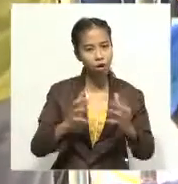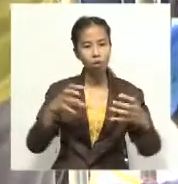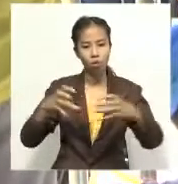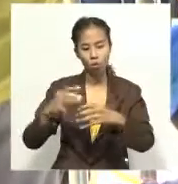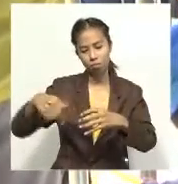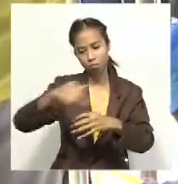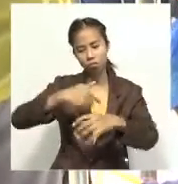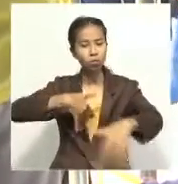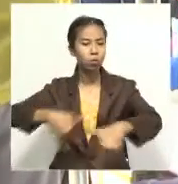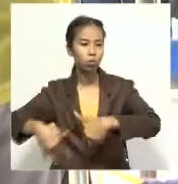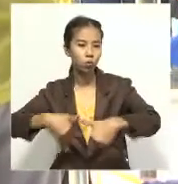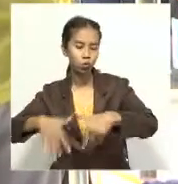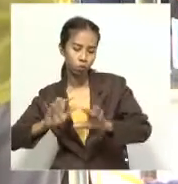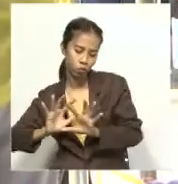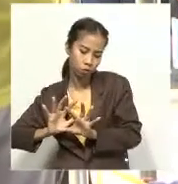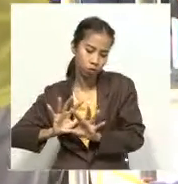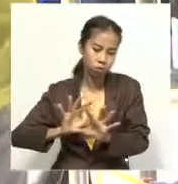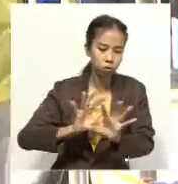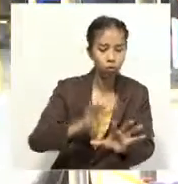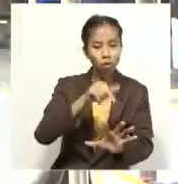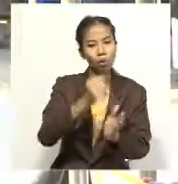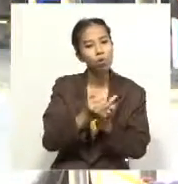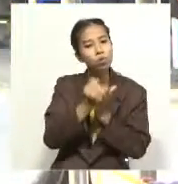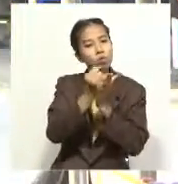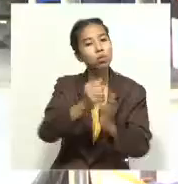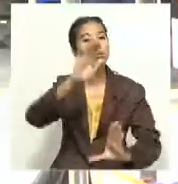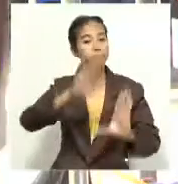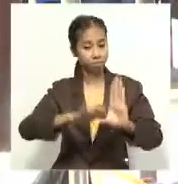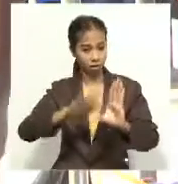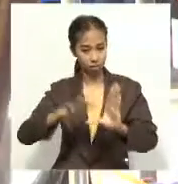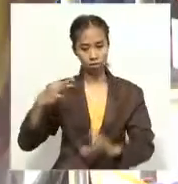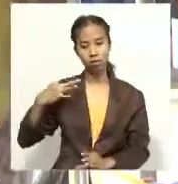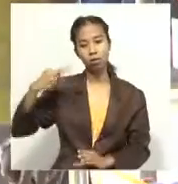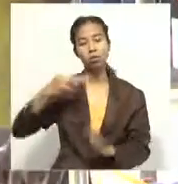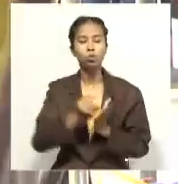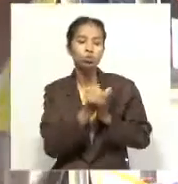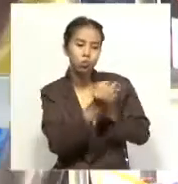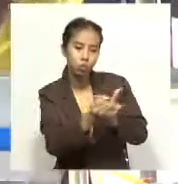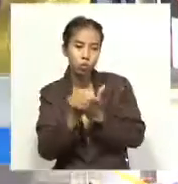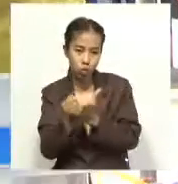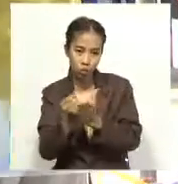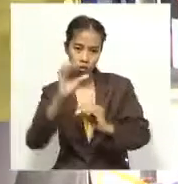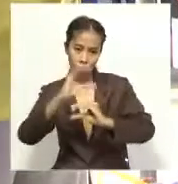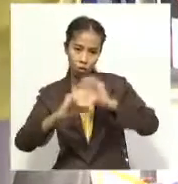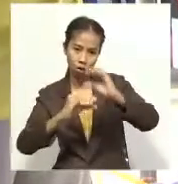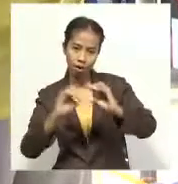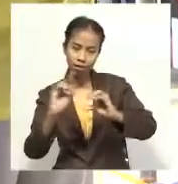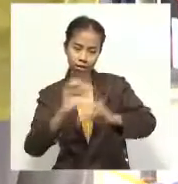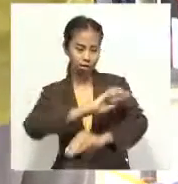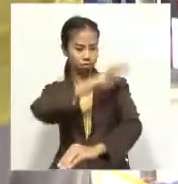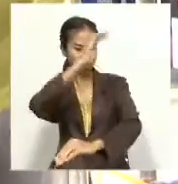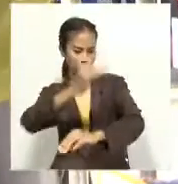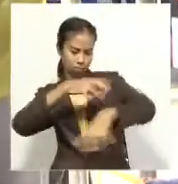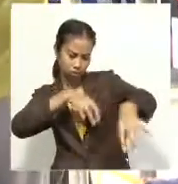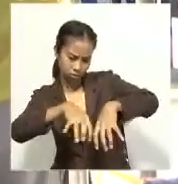สายจำนวนมากนะครับก็เดินทางเข้ามาเพื่อที่จะร่วมสมัครเป็นจิตอาสาพระราชทานในโครงการปรับปรุงภูมิทัศน์นะครับในบริเว